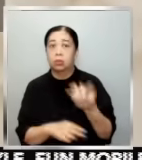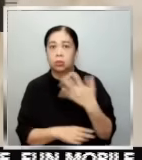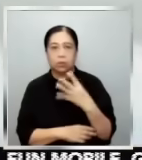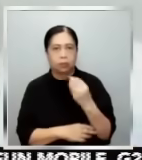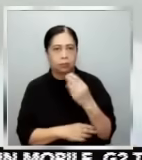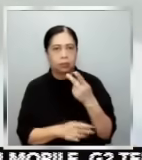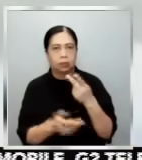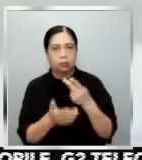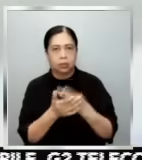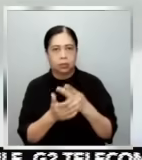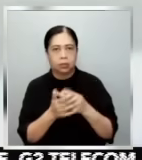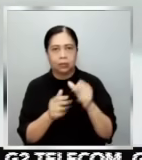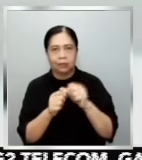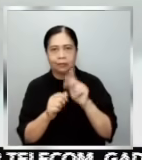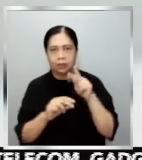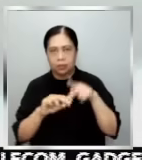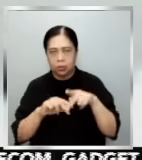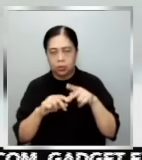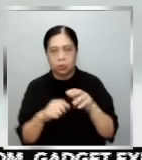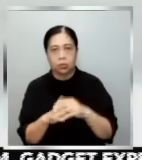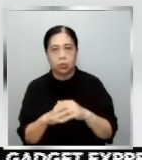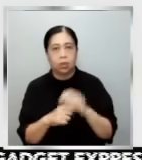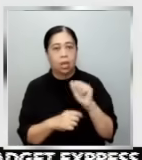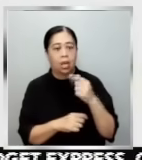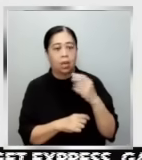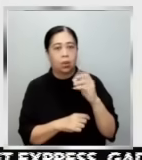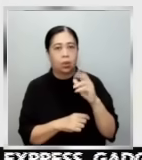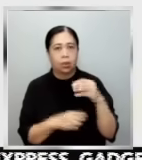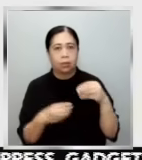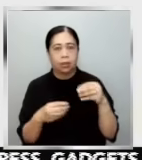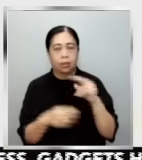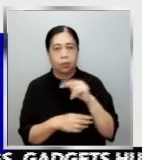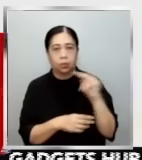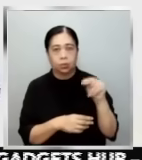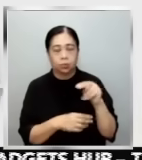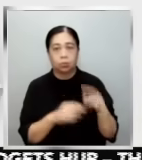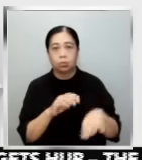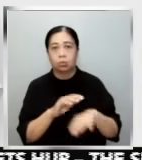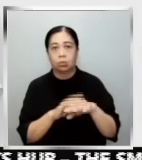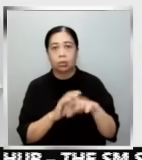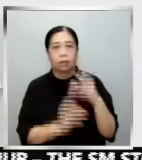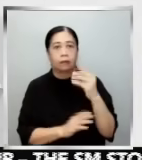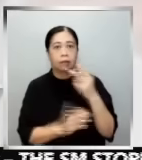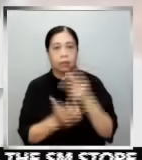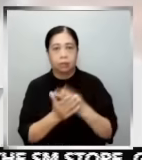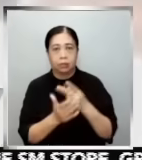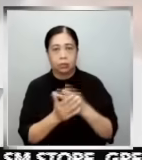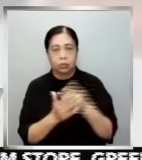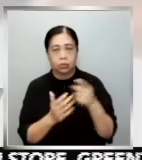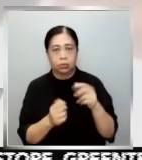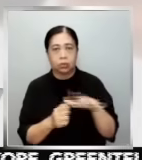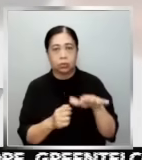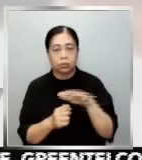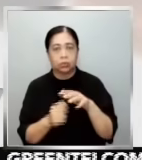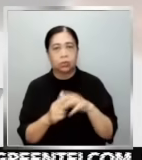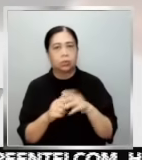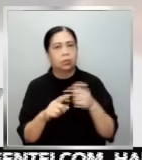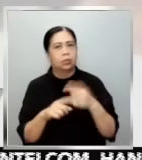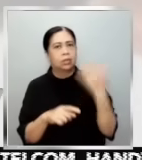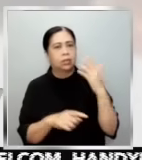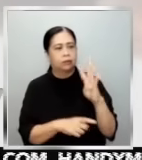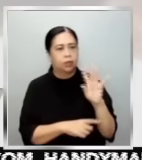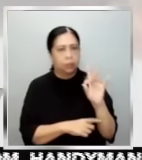kilo sa Agora market sa navota city Umabot na sa Php50 ang kilo ng bigas mula sa